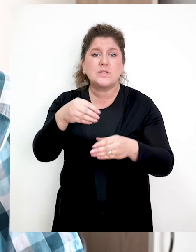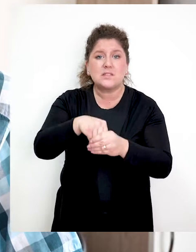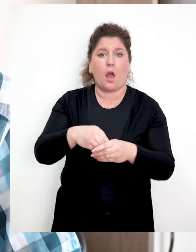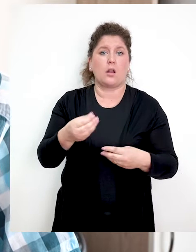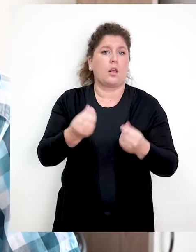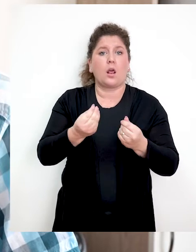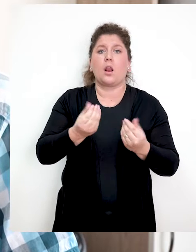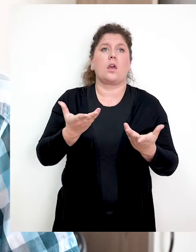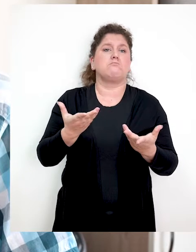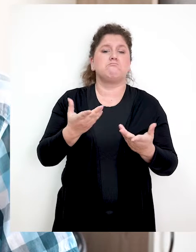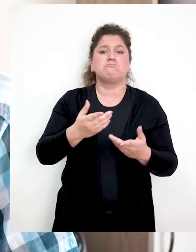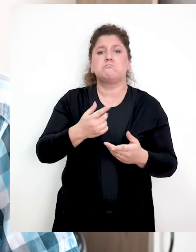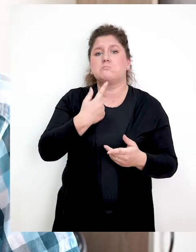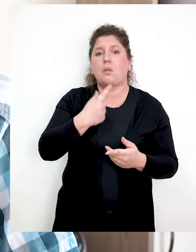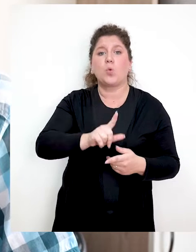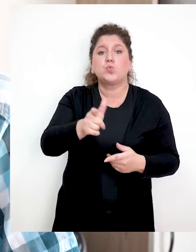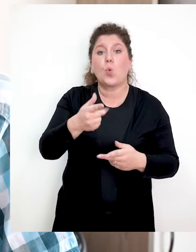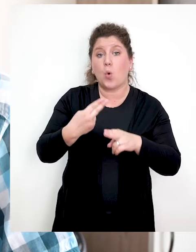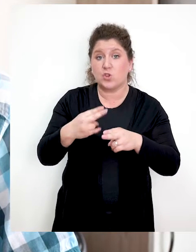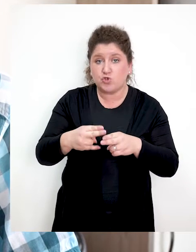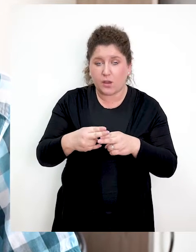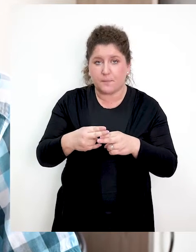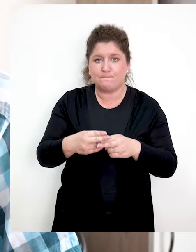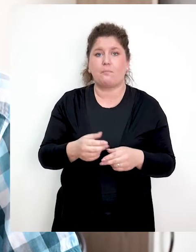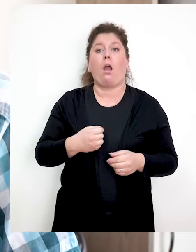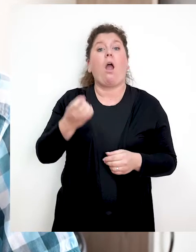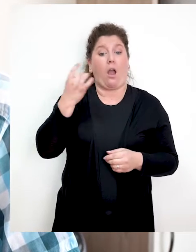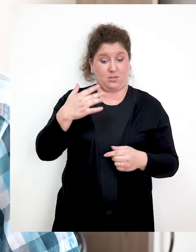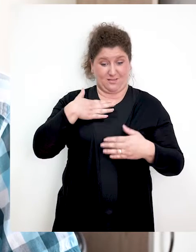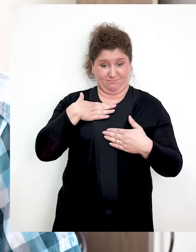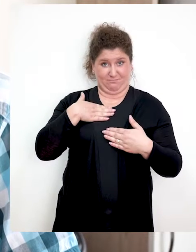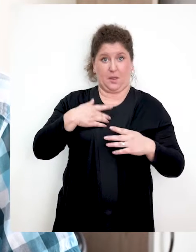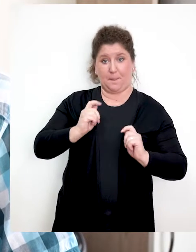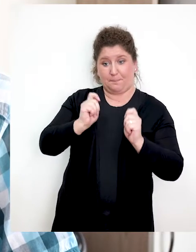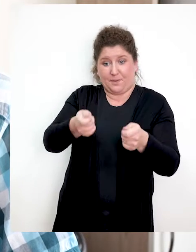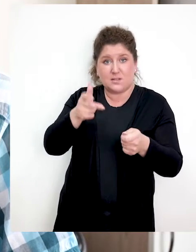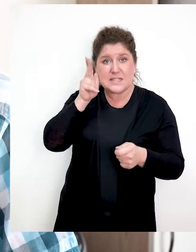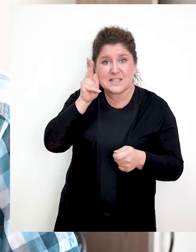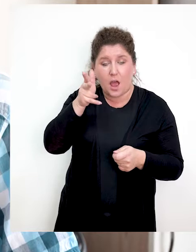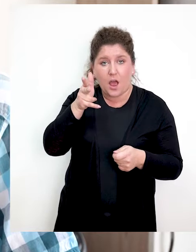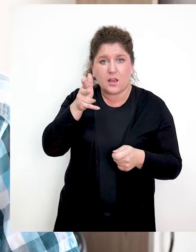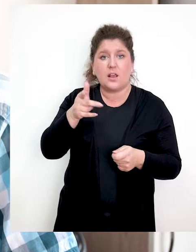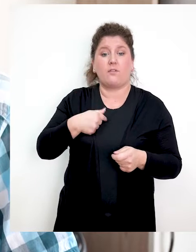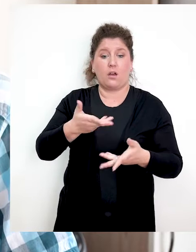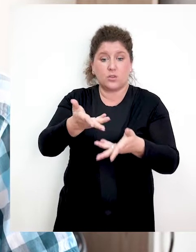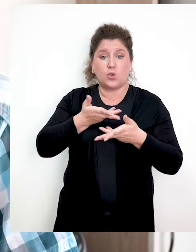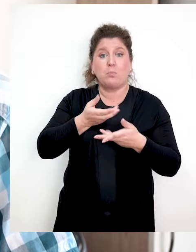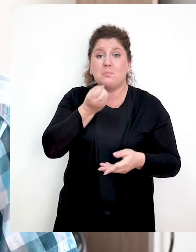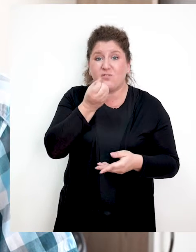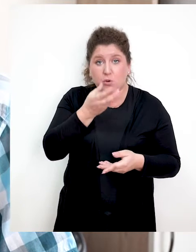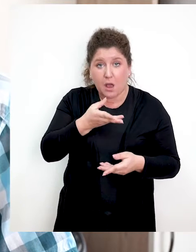nešto iskombinirati. I kad sam ja dao zahtjev i dobio informaciju da bi me taj stan